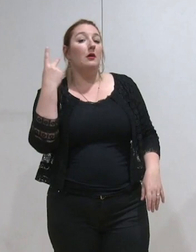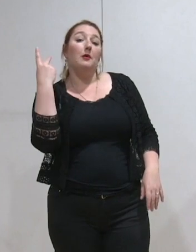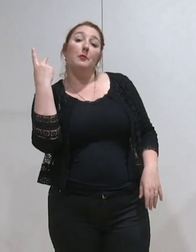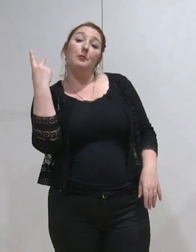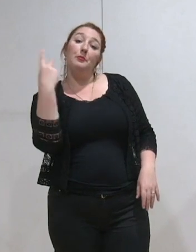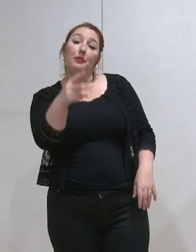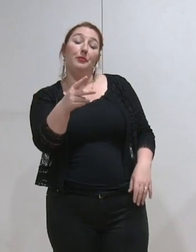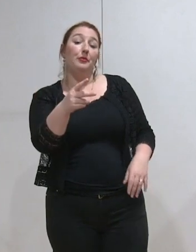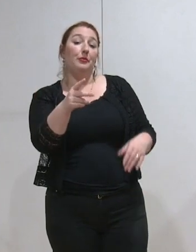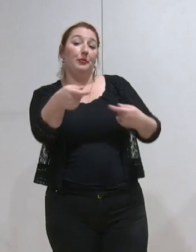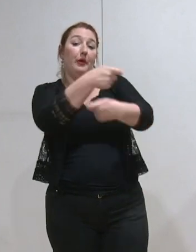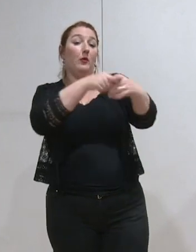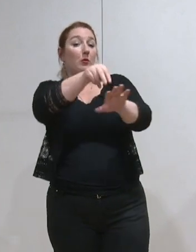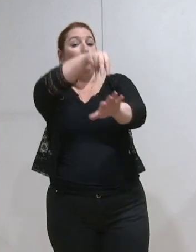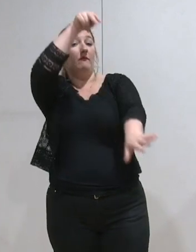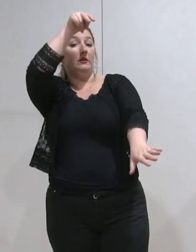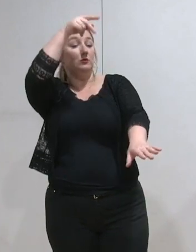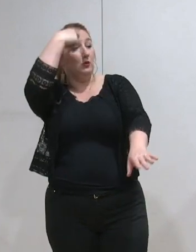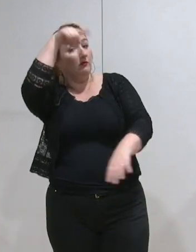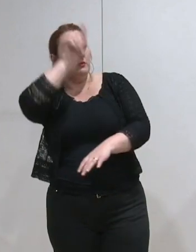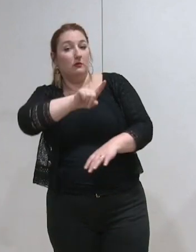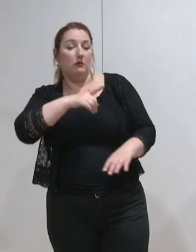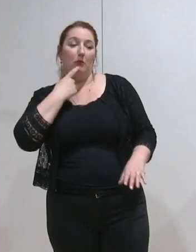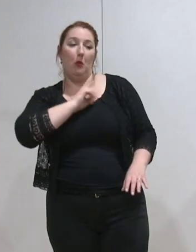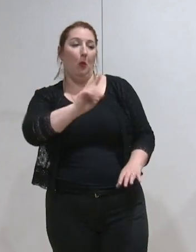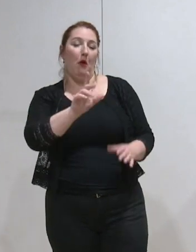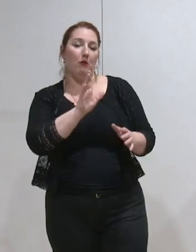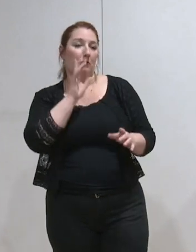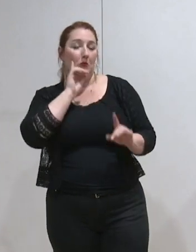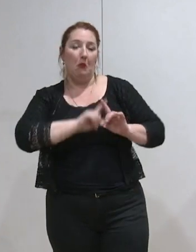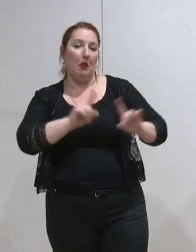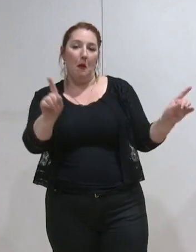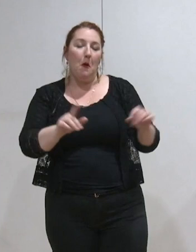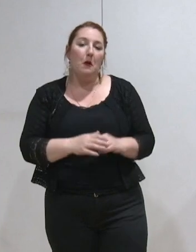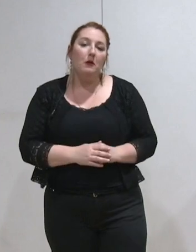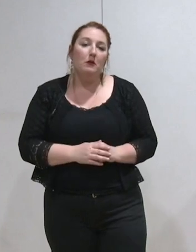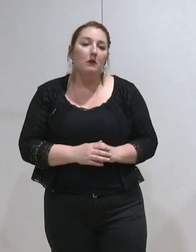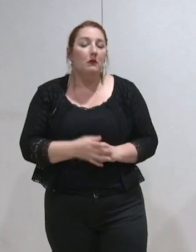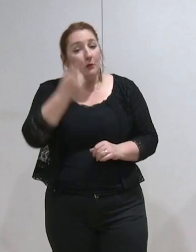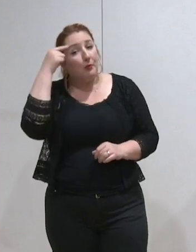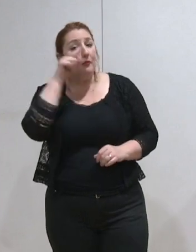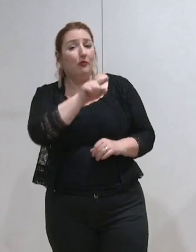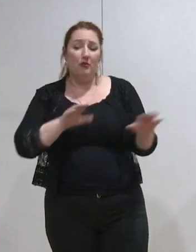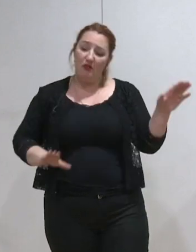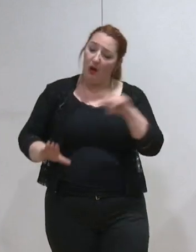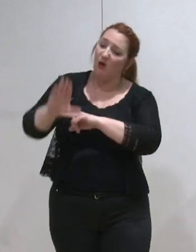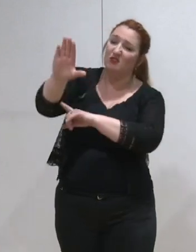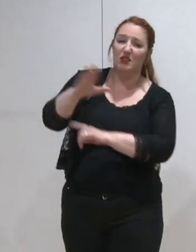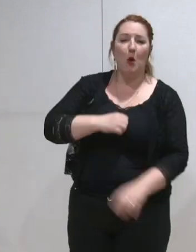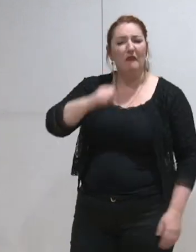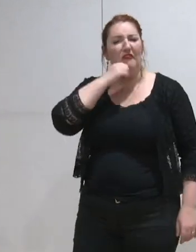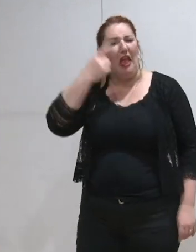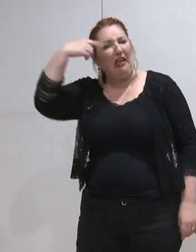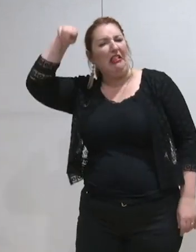l'économie votre vision qui considère que la croissance est une idéologie dépassée